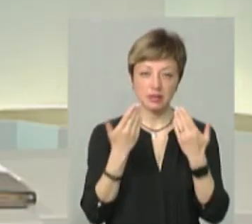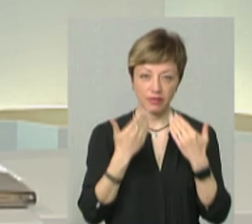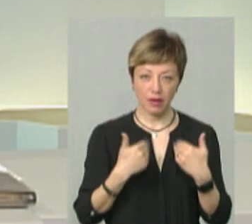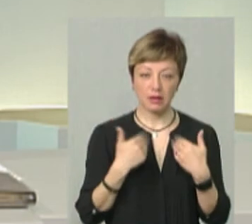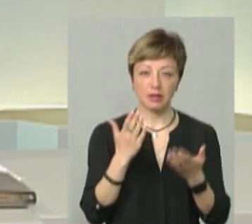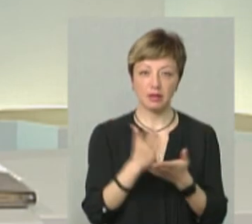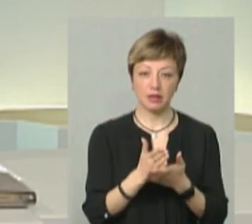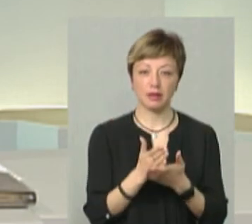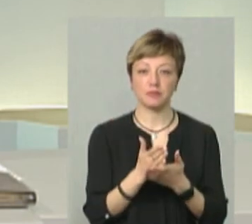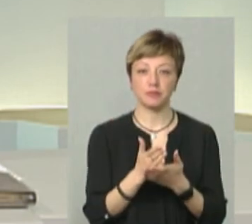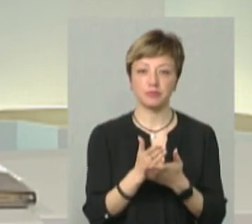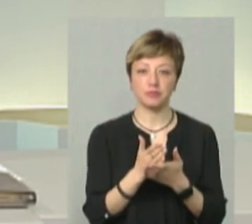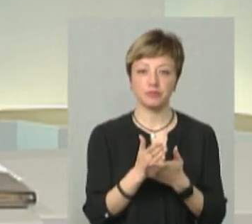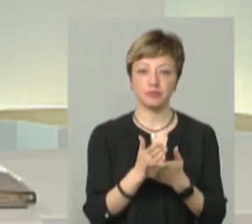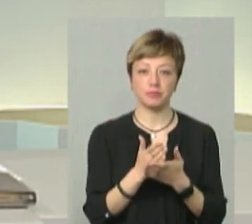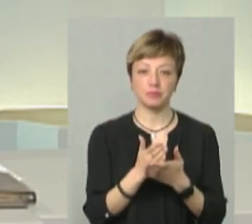їх.